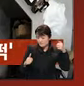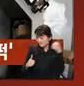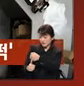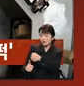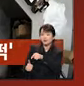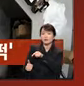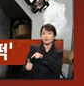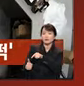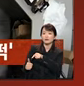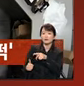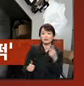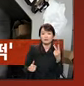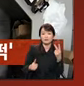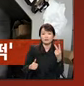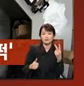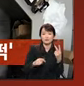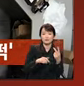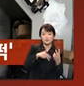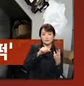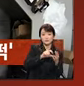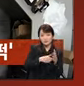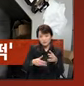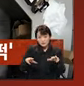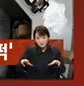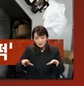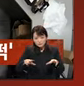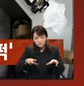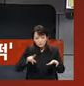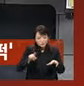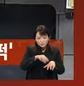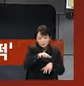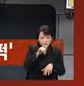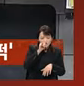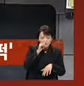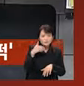겁니다. 두 남성은 3주가 지난 지금까지도 종적을 감춘